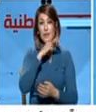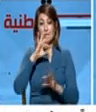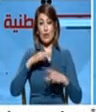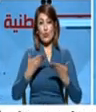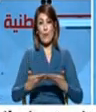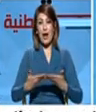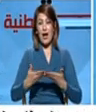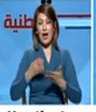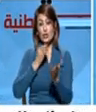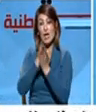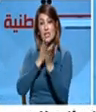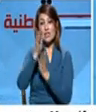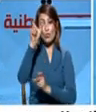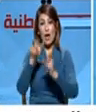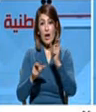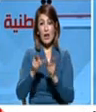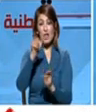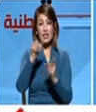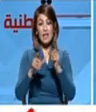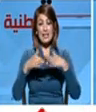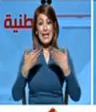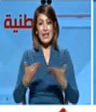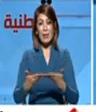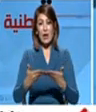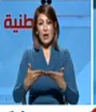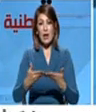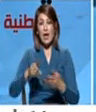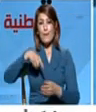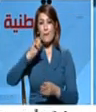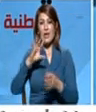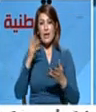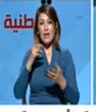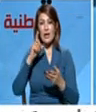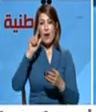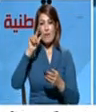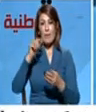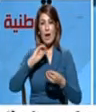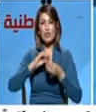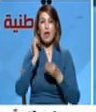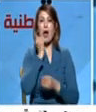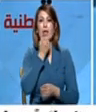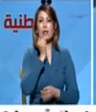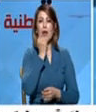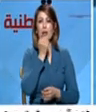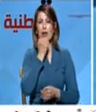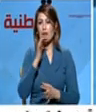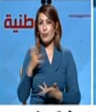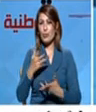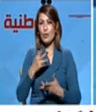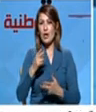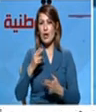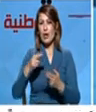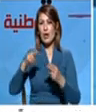الاشخاص حقهم لكن بالحق تسربت بعض الاخطاء الاخطاء هذه يتم تداركها